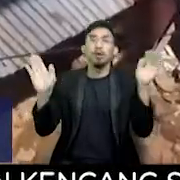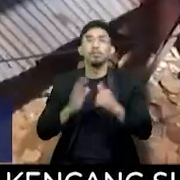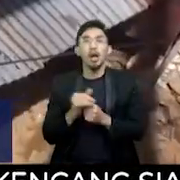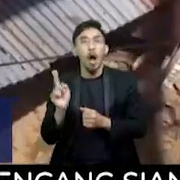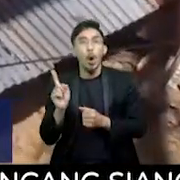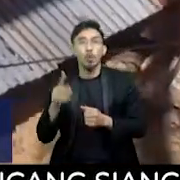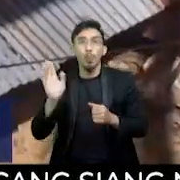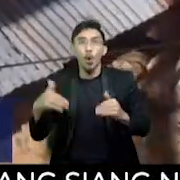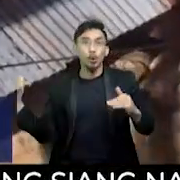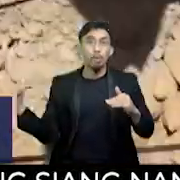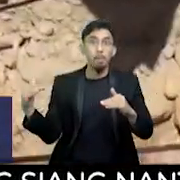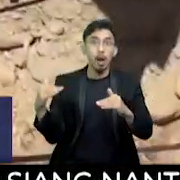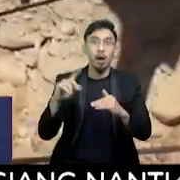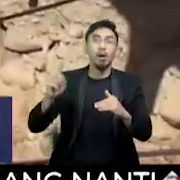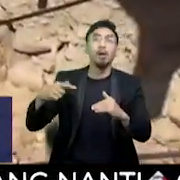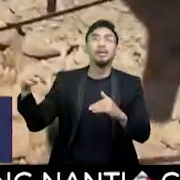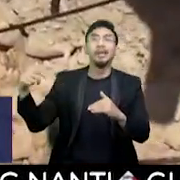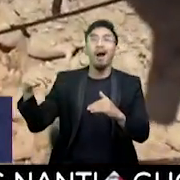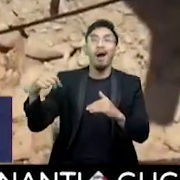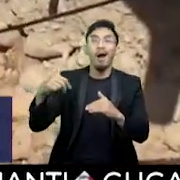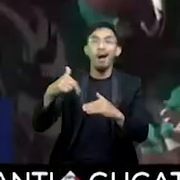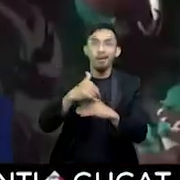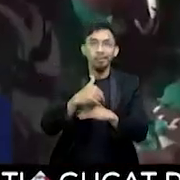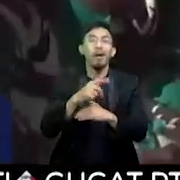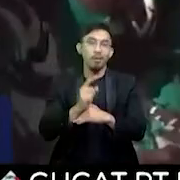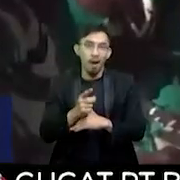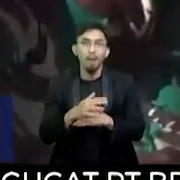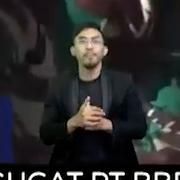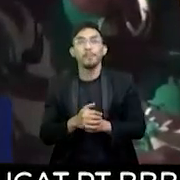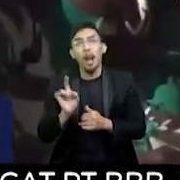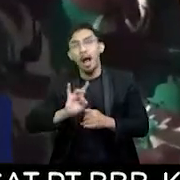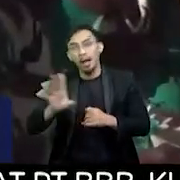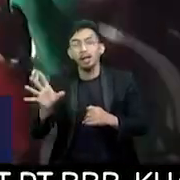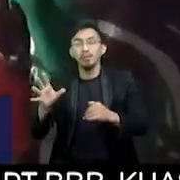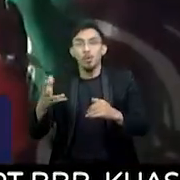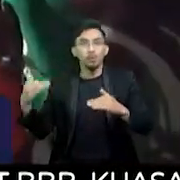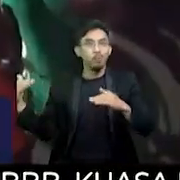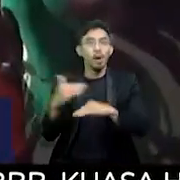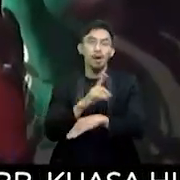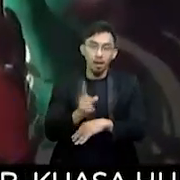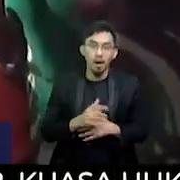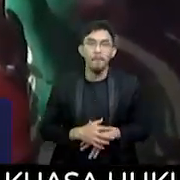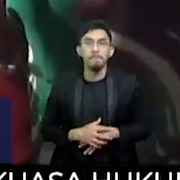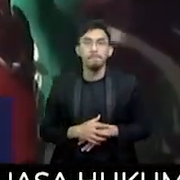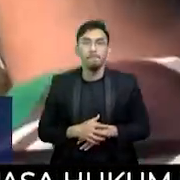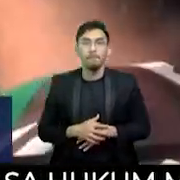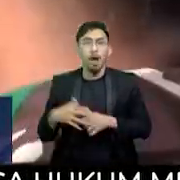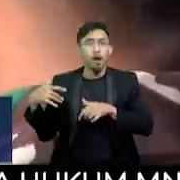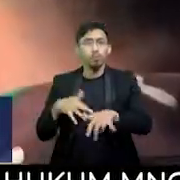jembatan dengan berjalan kaki untuk kemudian beralih ke kendaraan lain di seberang jembatan. Derasnya arus sungai juga